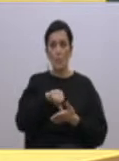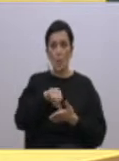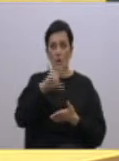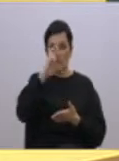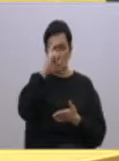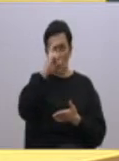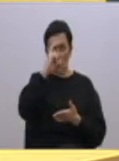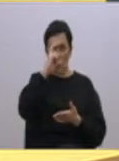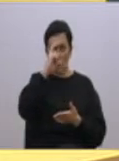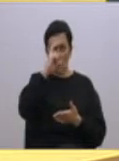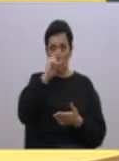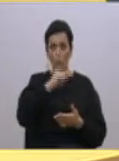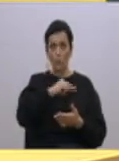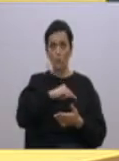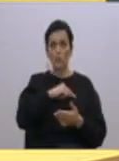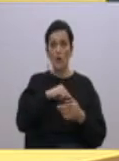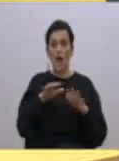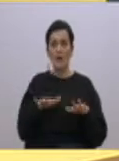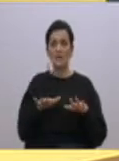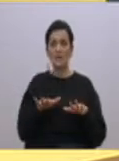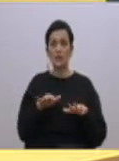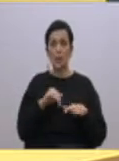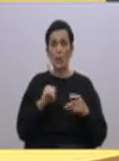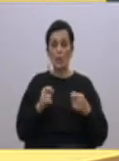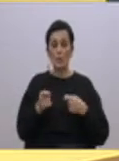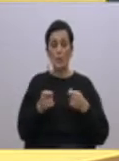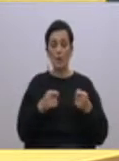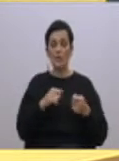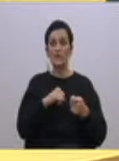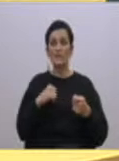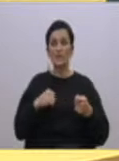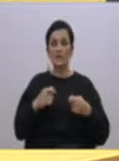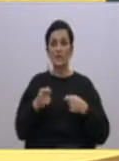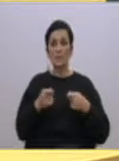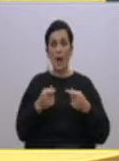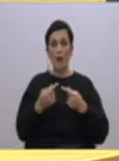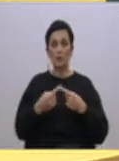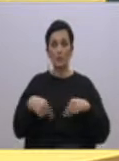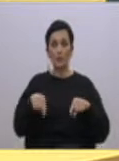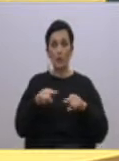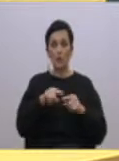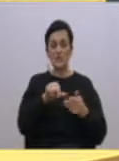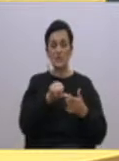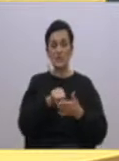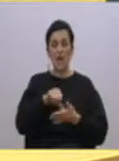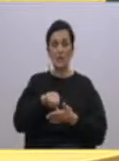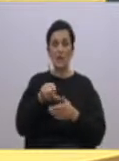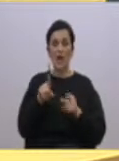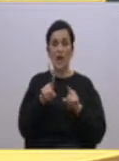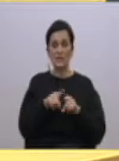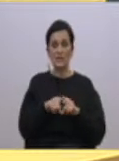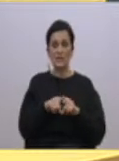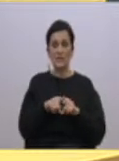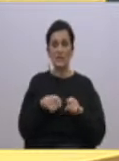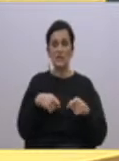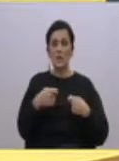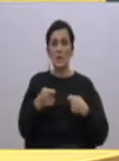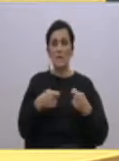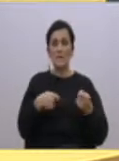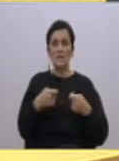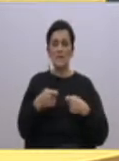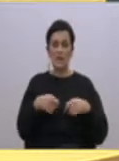სახელმწიფო დაწესებულებების, ადგილობრივი მმართველობის და თვითმმართველობის ორგანოების წარმომადგენლები, ასევე ბიზნეს